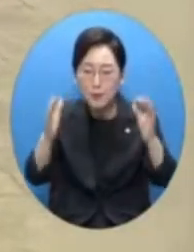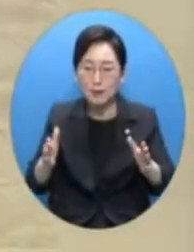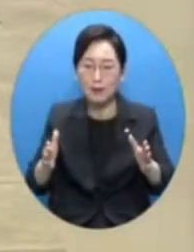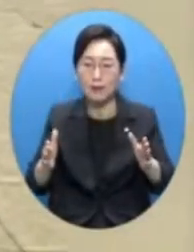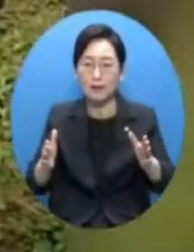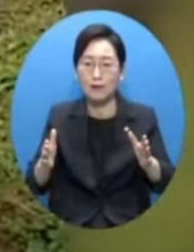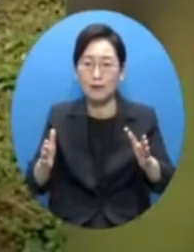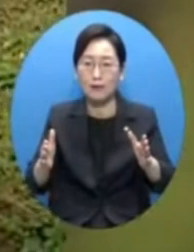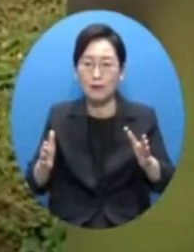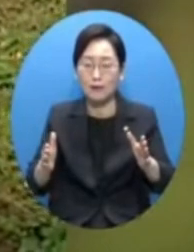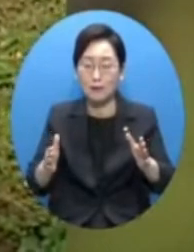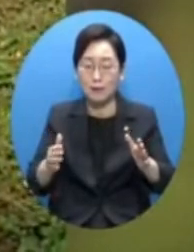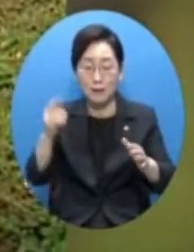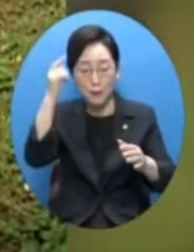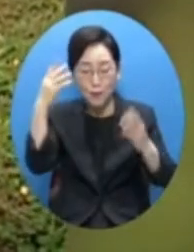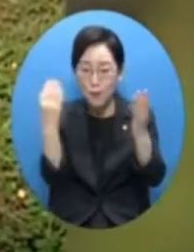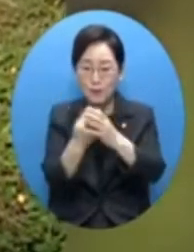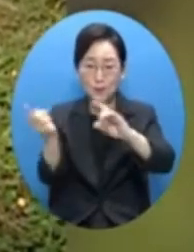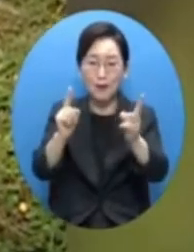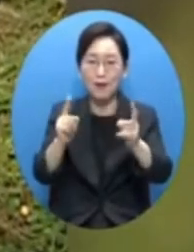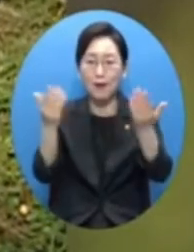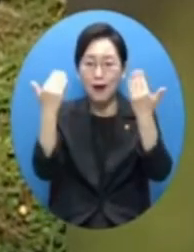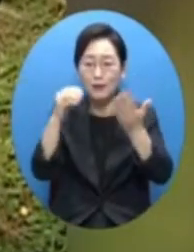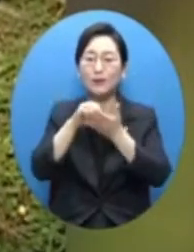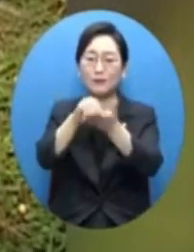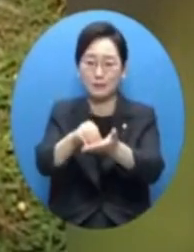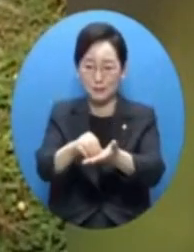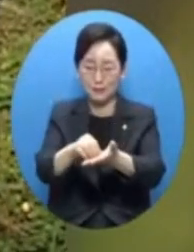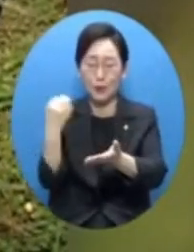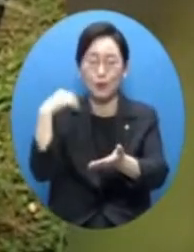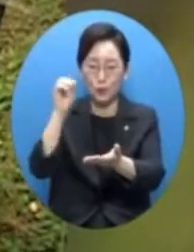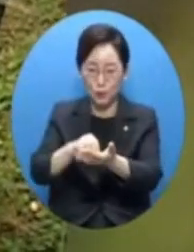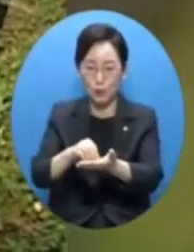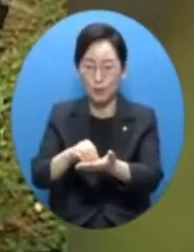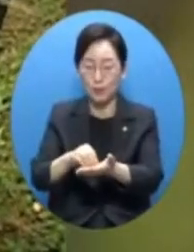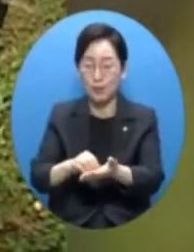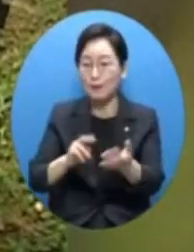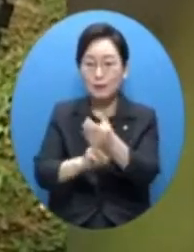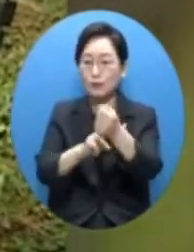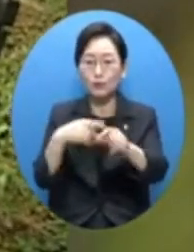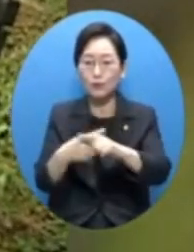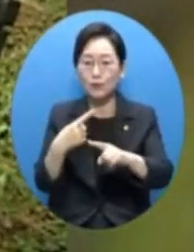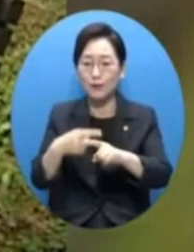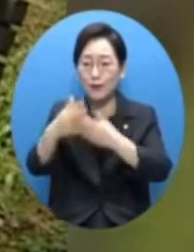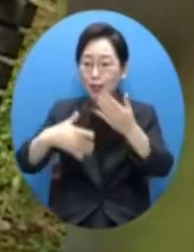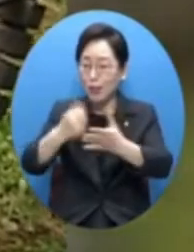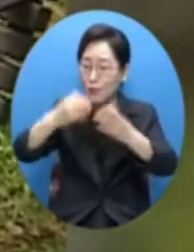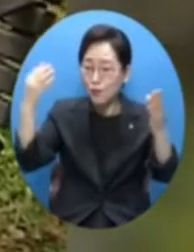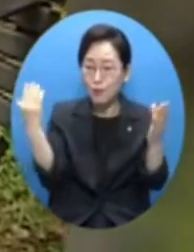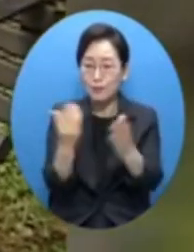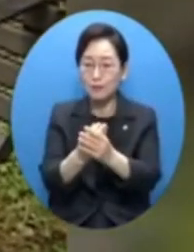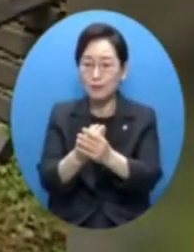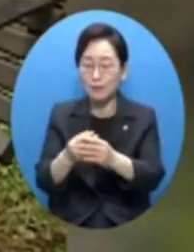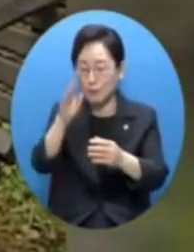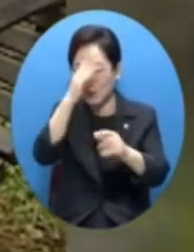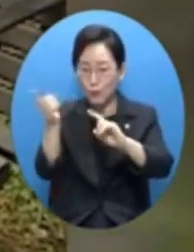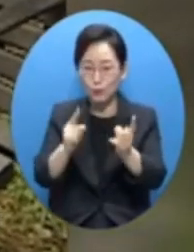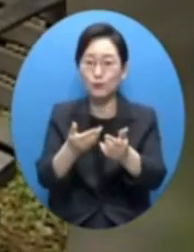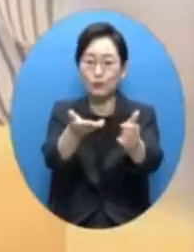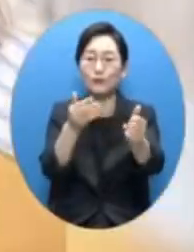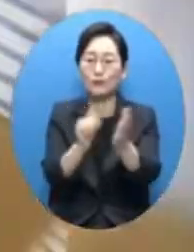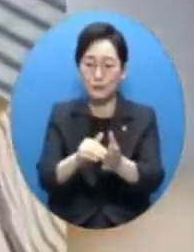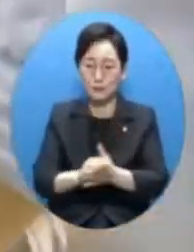이제 일어나서 그다음 학교를 다시 다니게 되었는데 기적입니다. 하나님께서 이렇게 완벽하게 그걸 고쳐주신